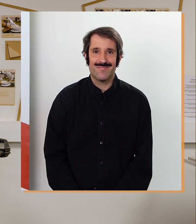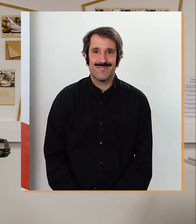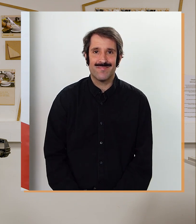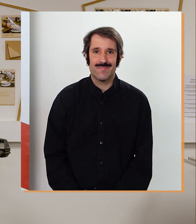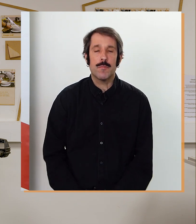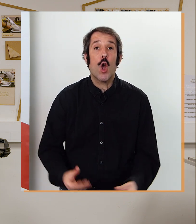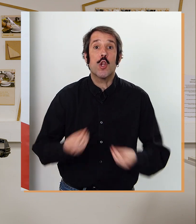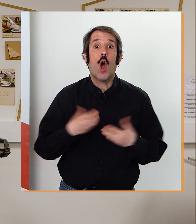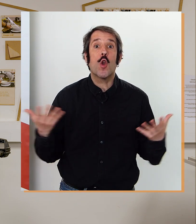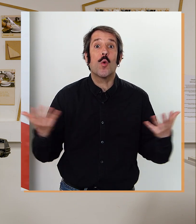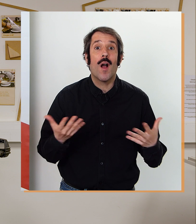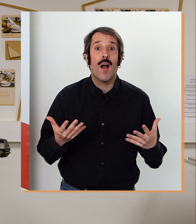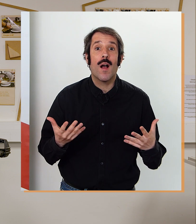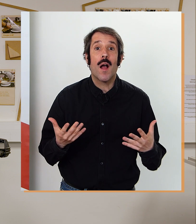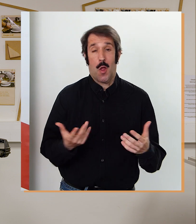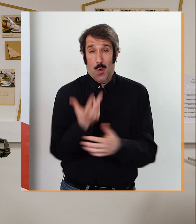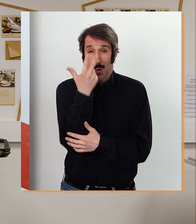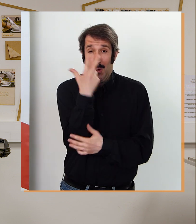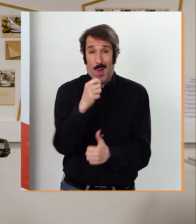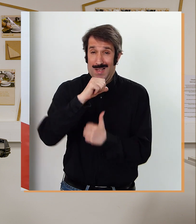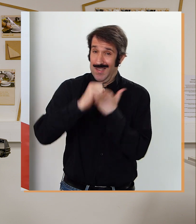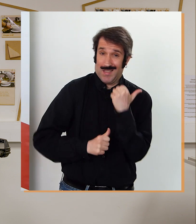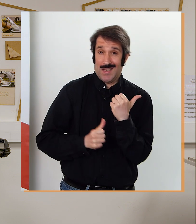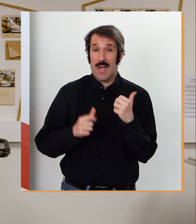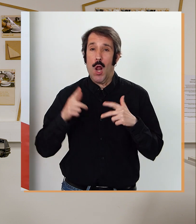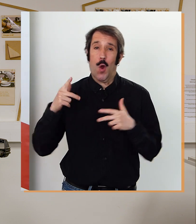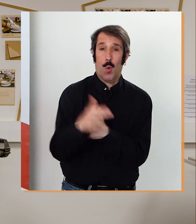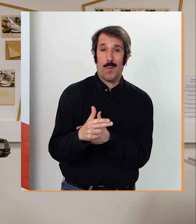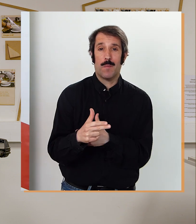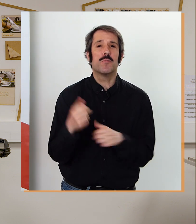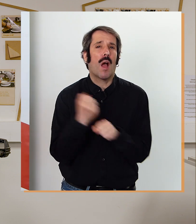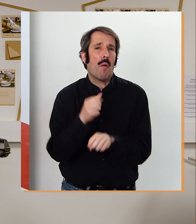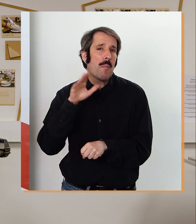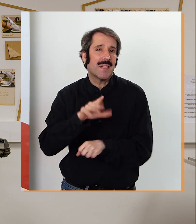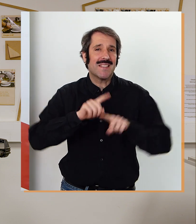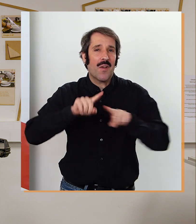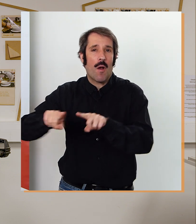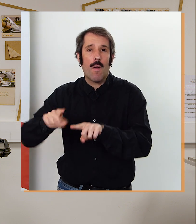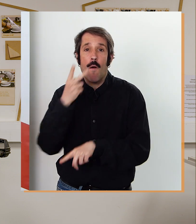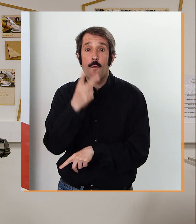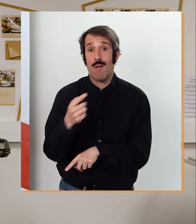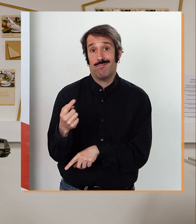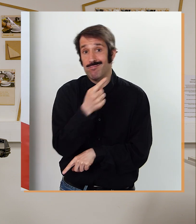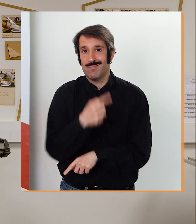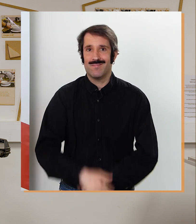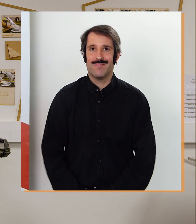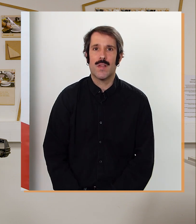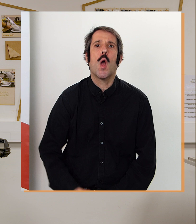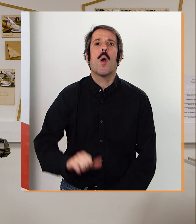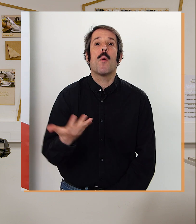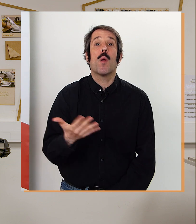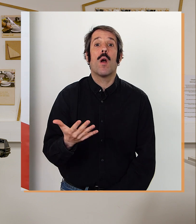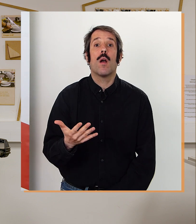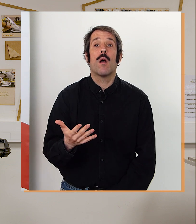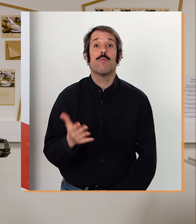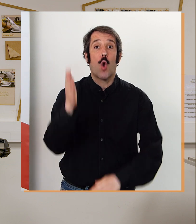machine. Elle va nous permettre de faire trois types de découpes, trois types de travaux différents qu'on peut voir ici sur le tableau.